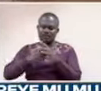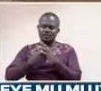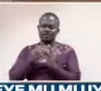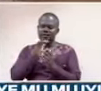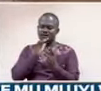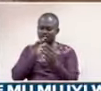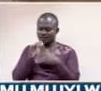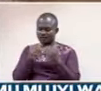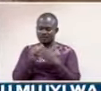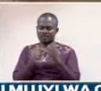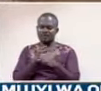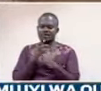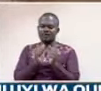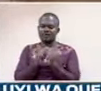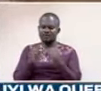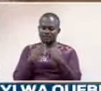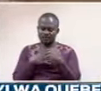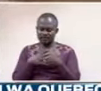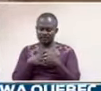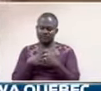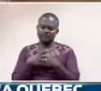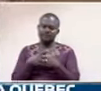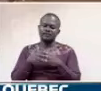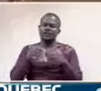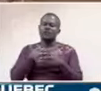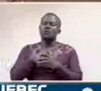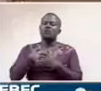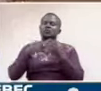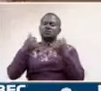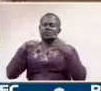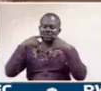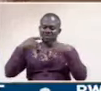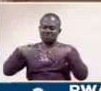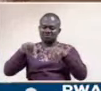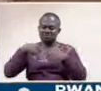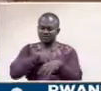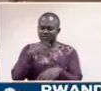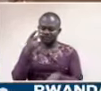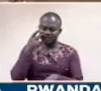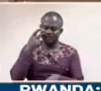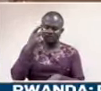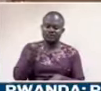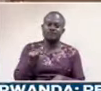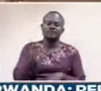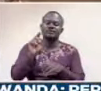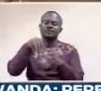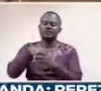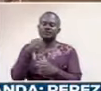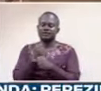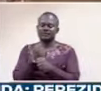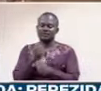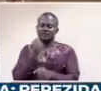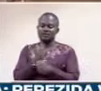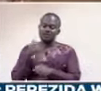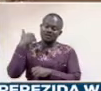waiting ya 2019. Mu munyanya isohotse twaje gusanga hari abagiye mu kazi